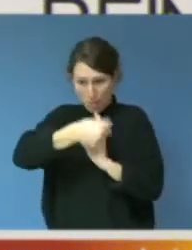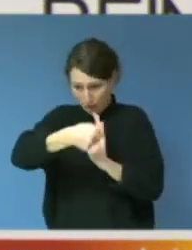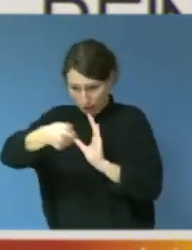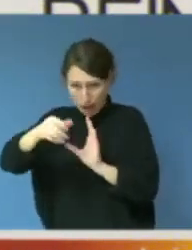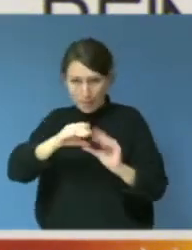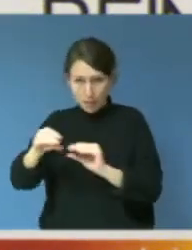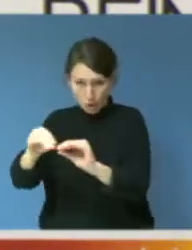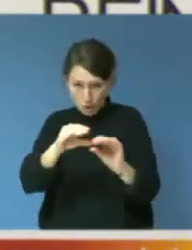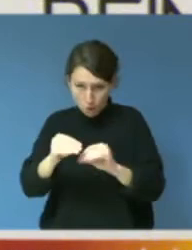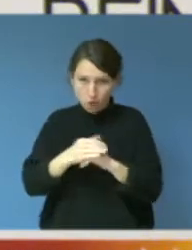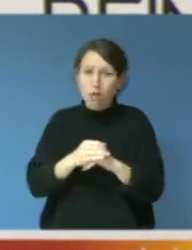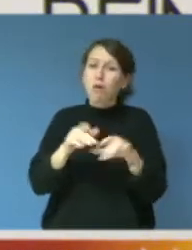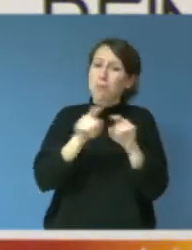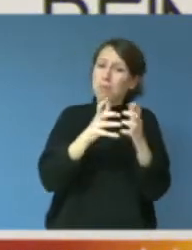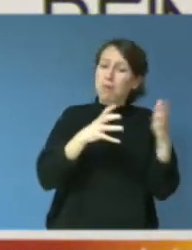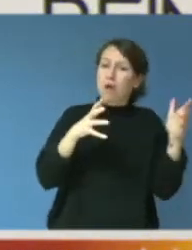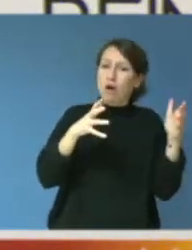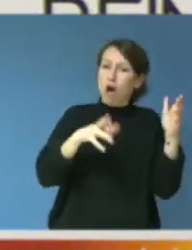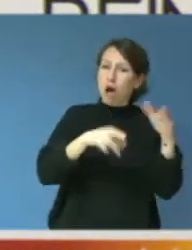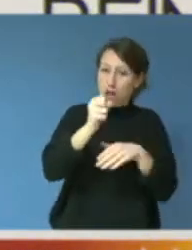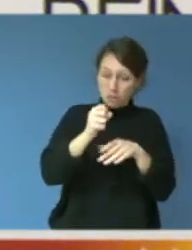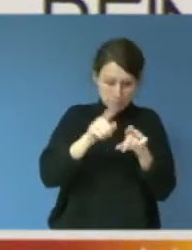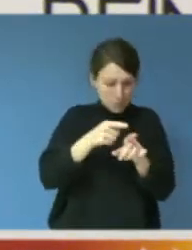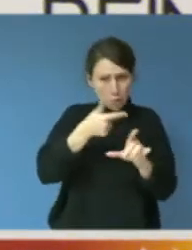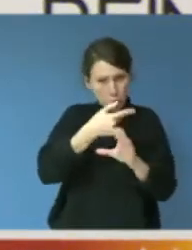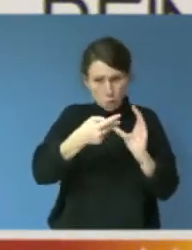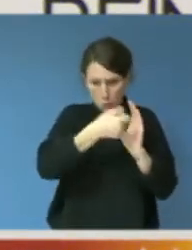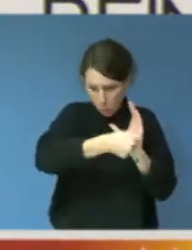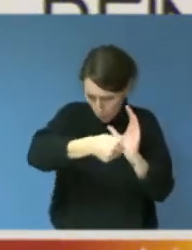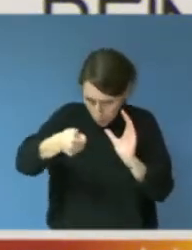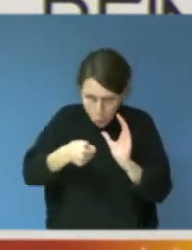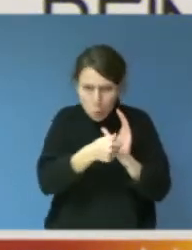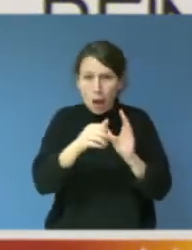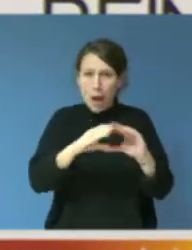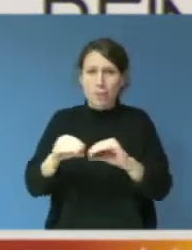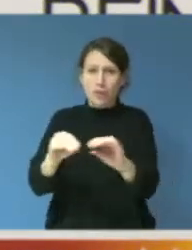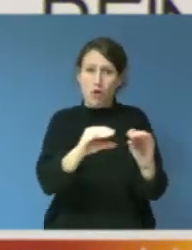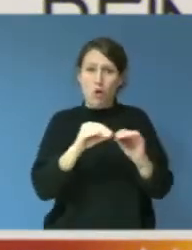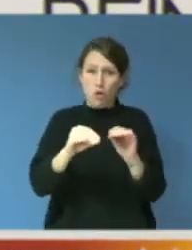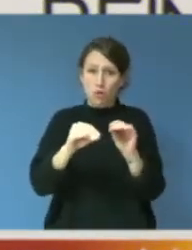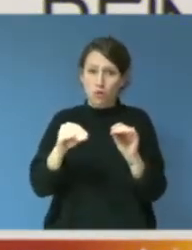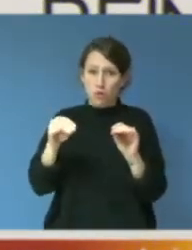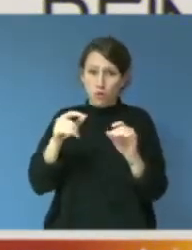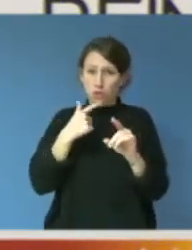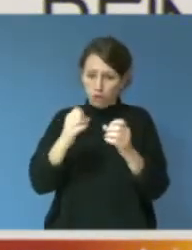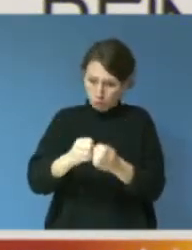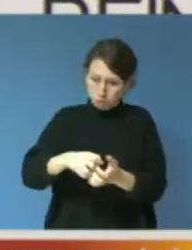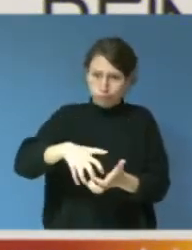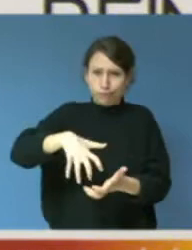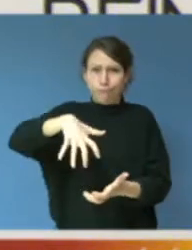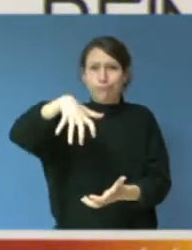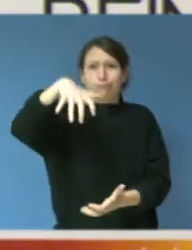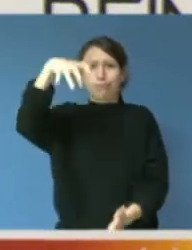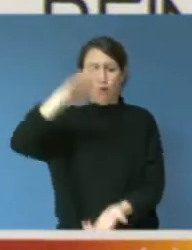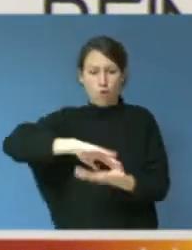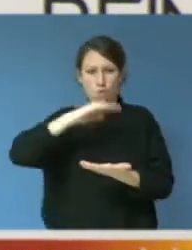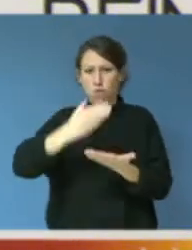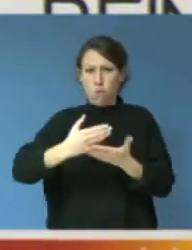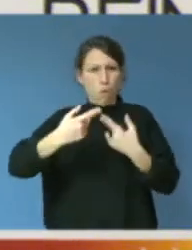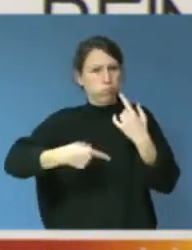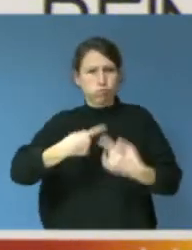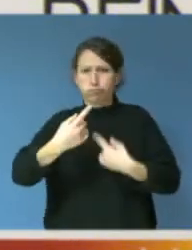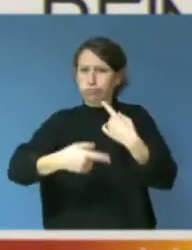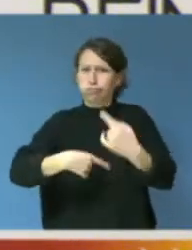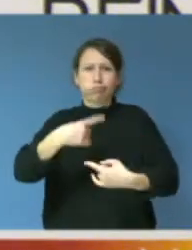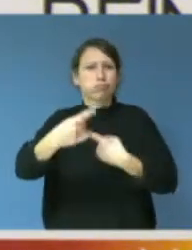€ par habitant. Et donc, à partir de là, ce fonds vit sa vie et le comité existe. Je peux vous dire que pour le Grand Reims, je siège